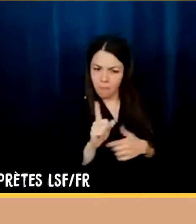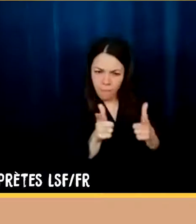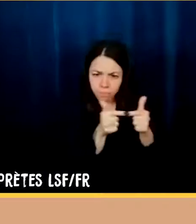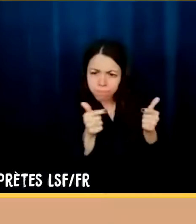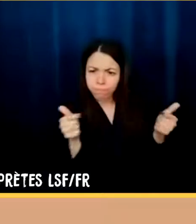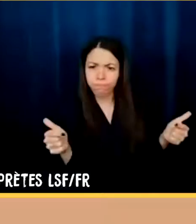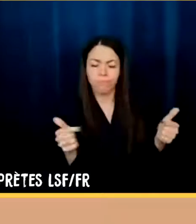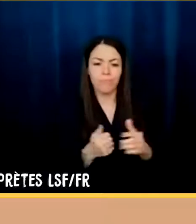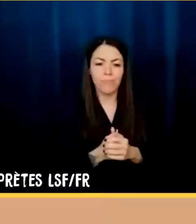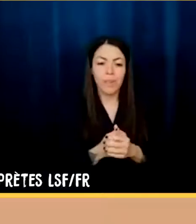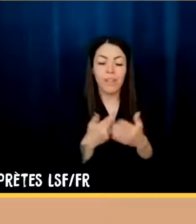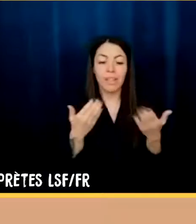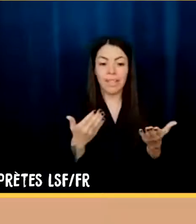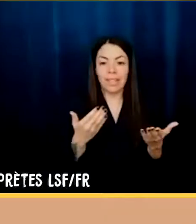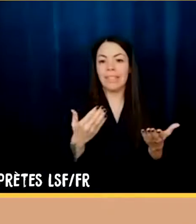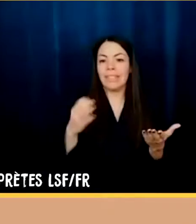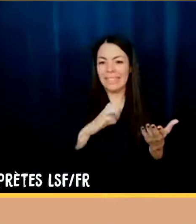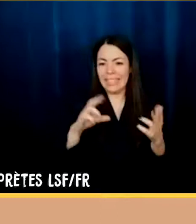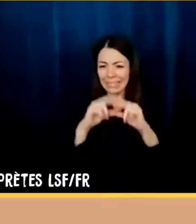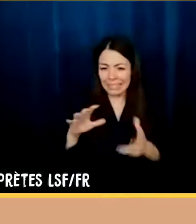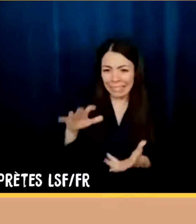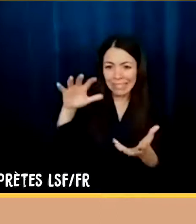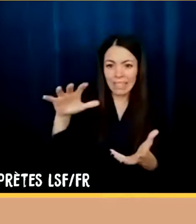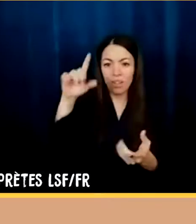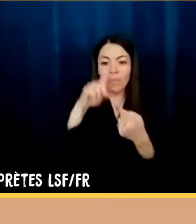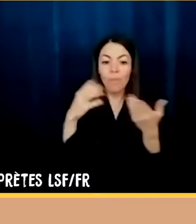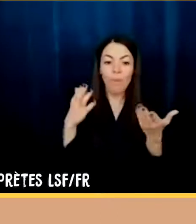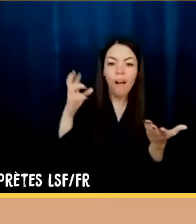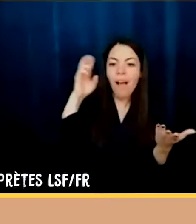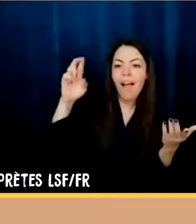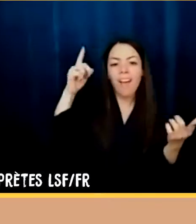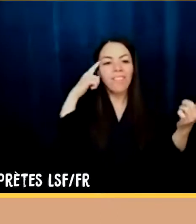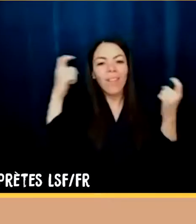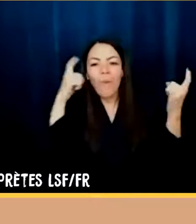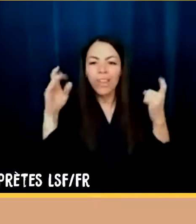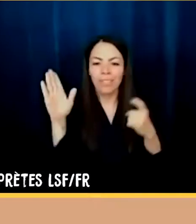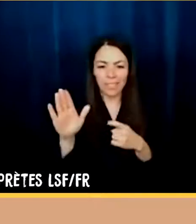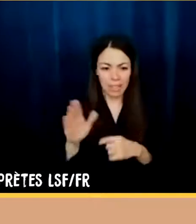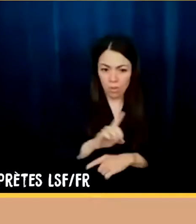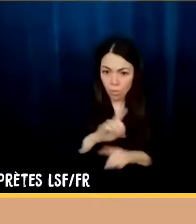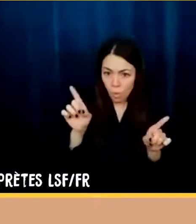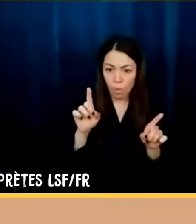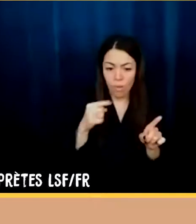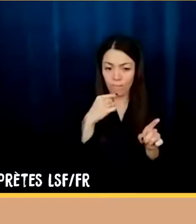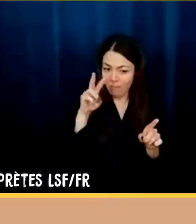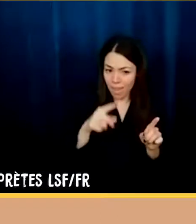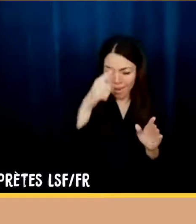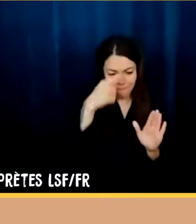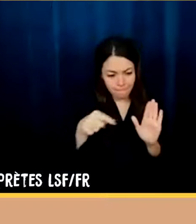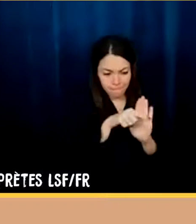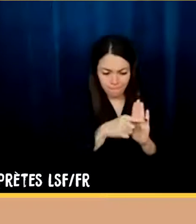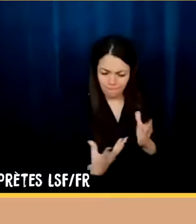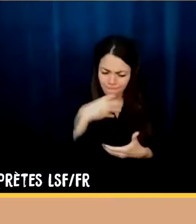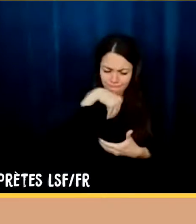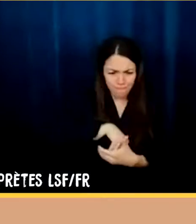pour préciser qu'il ne s'agit pas simplement de belles théorisations, mais ce sont vraiment des valeurs et des principes qu'on incarne à l'intérieur de